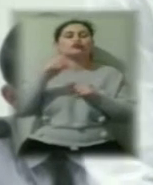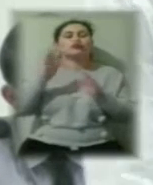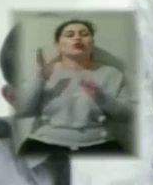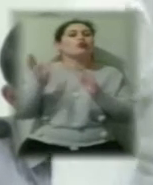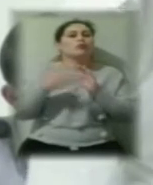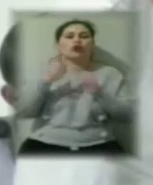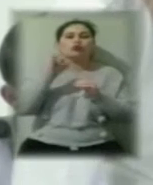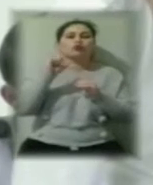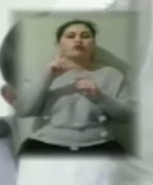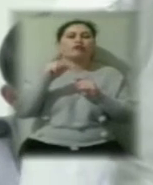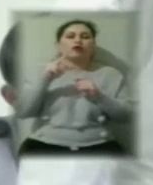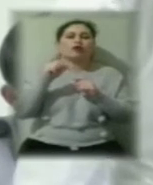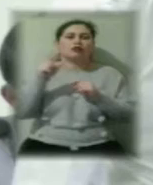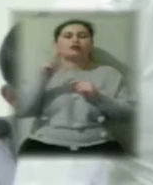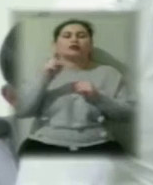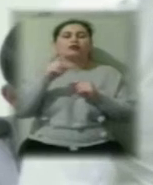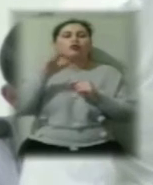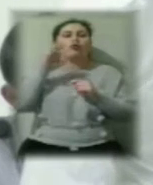від